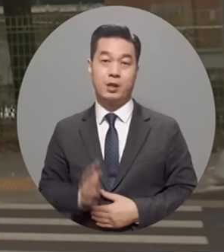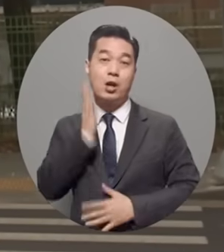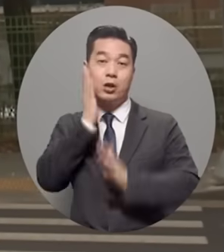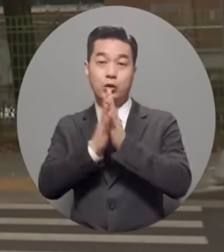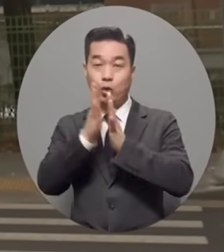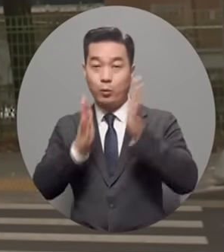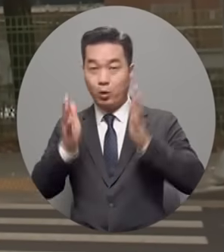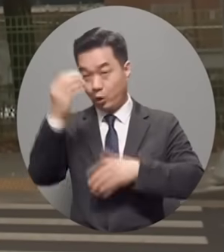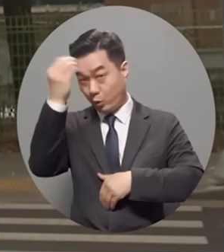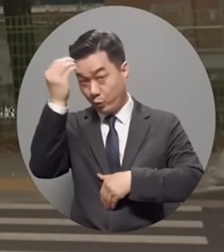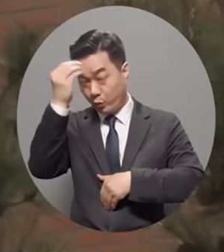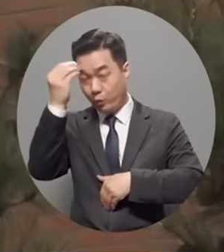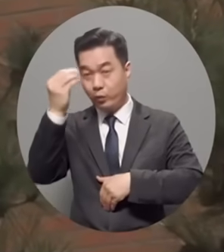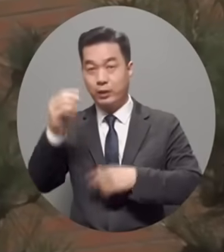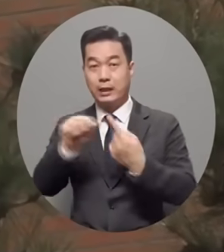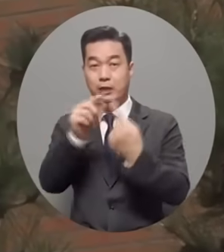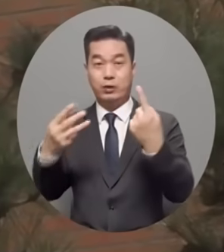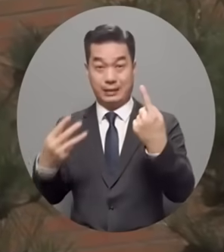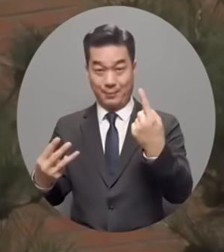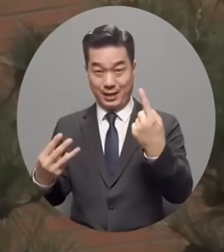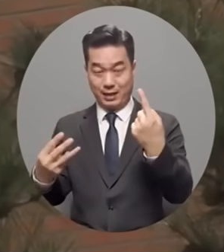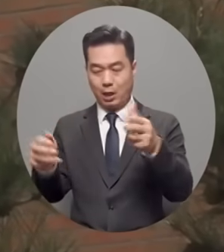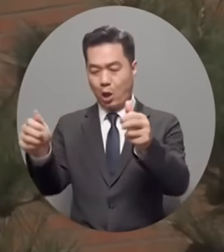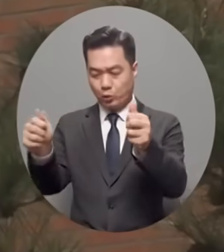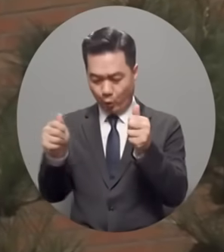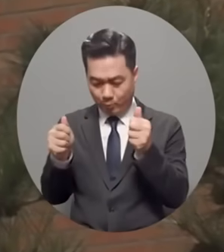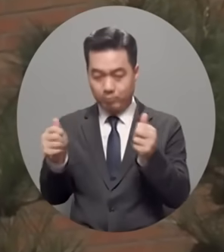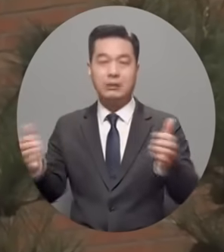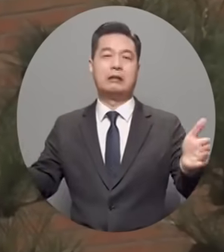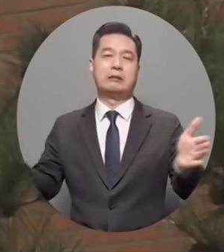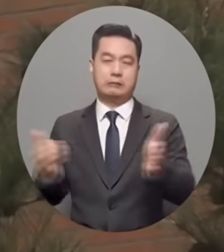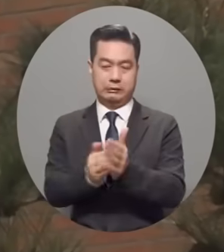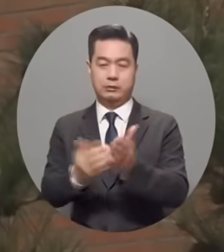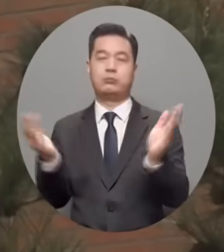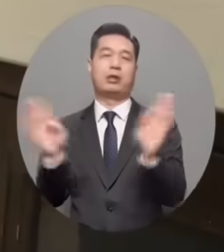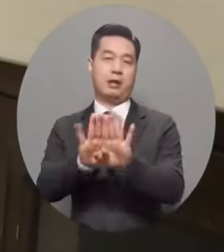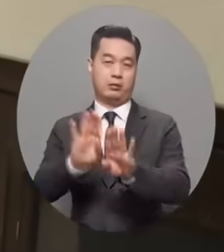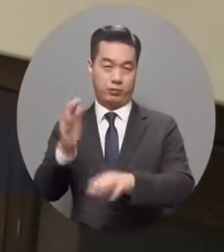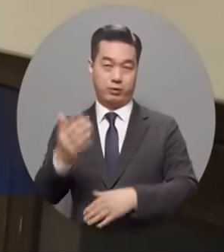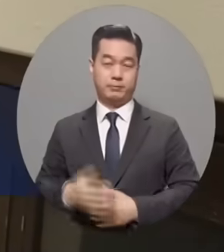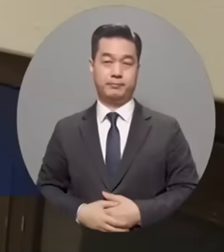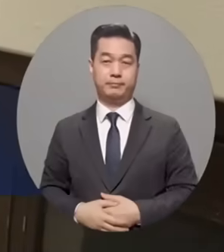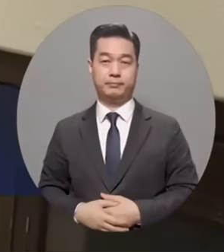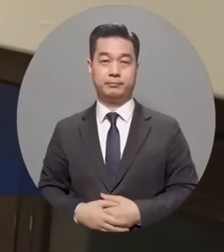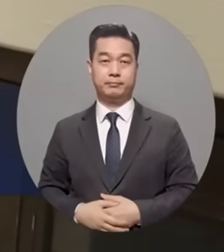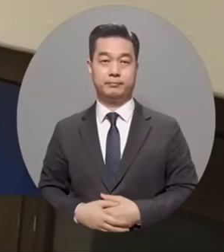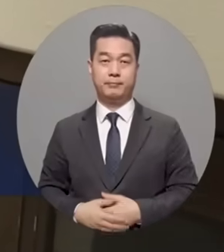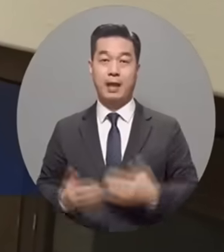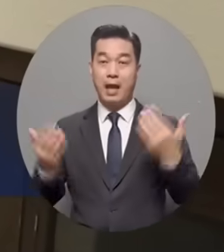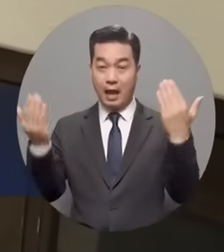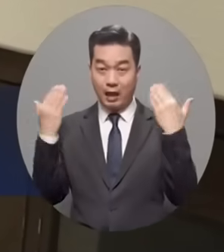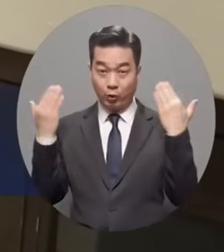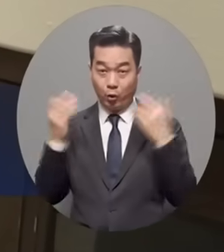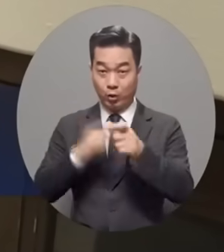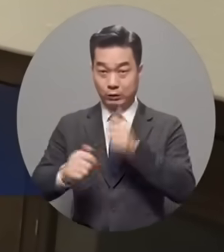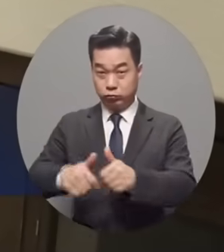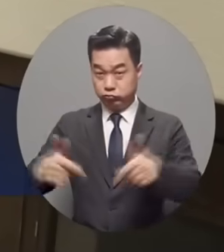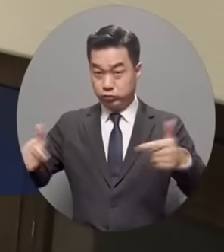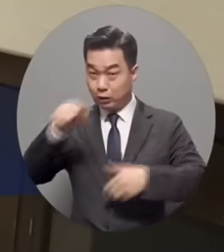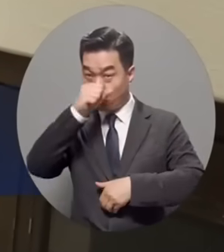도봉고등학교는 오는 3일 열리는 졸업식을 마지막으로 문을 닫게 됩니다. 학교가 활성화되면 좋겠지만